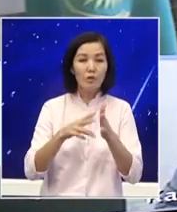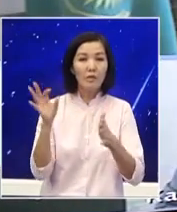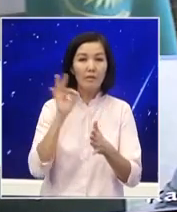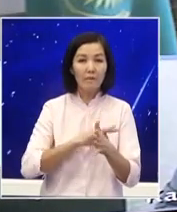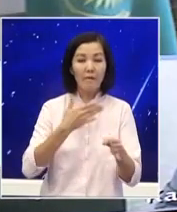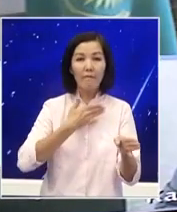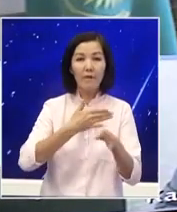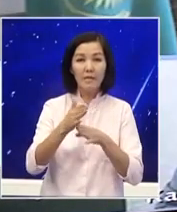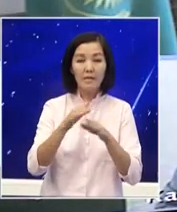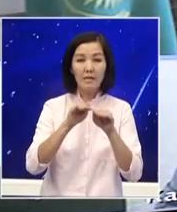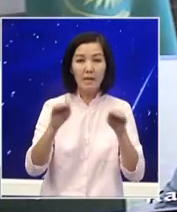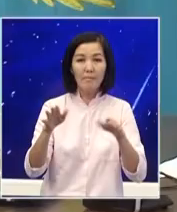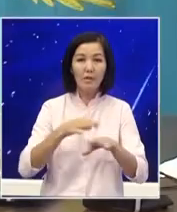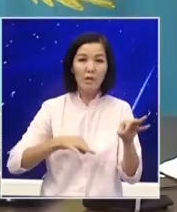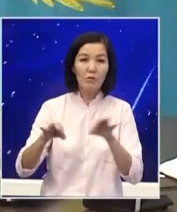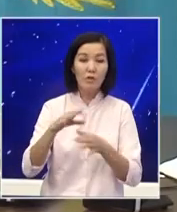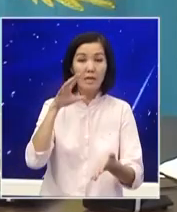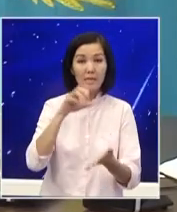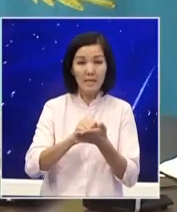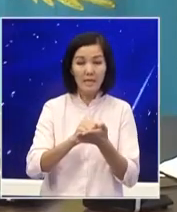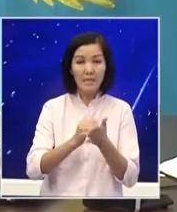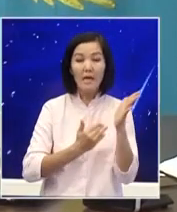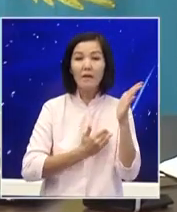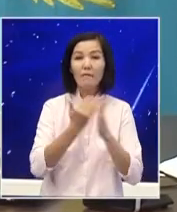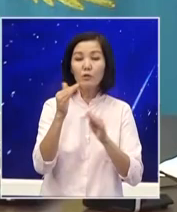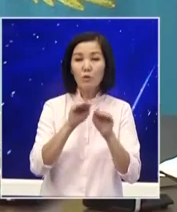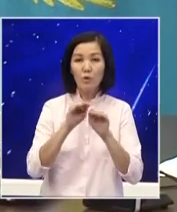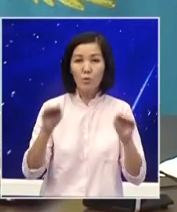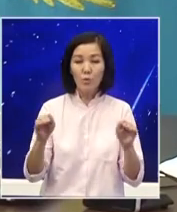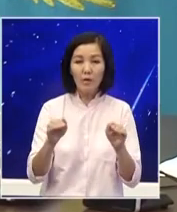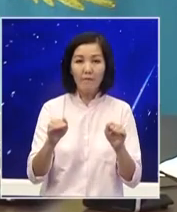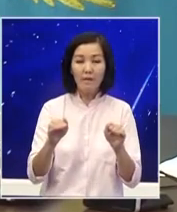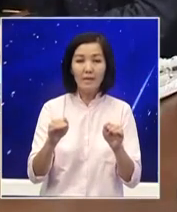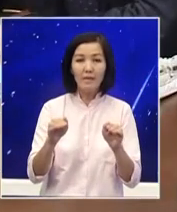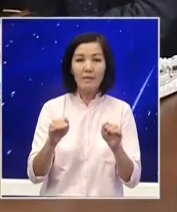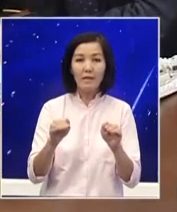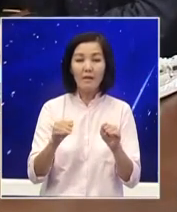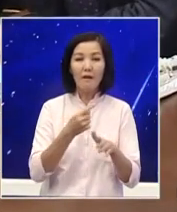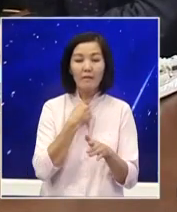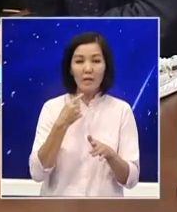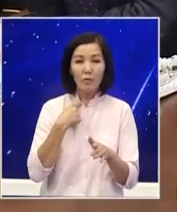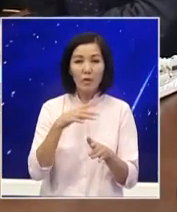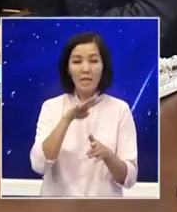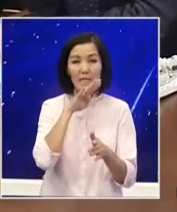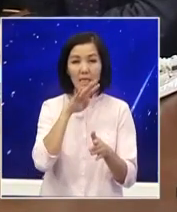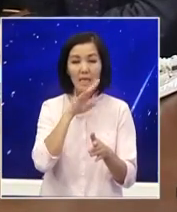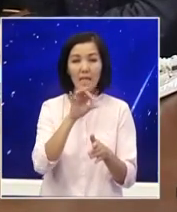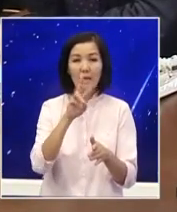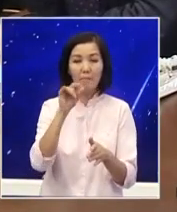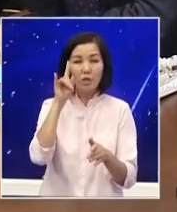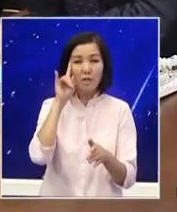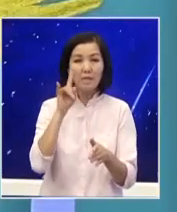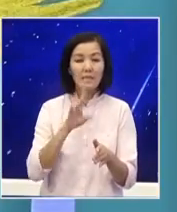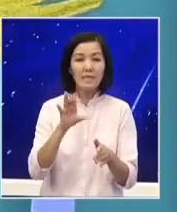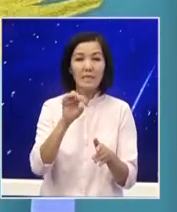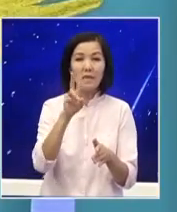выделенных в рамках дорожной карты занятости самый высокий уровень недоосвоения имеет место в told кургане текиле индекса казахском is